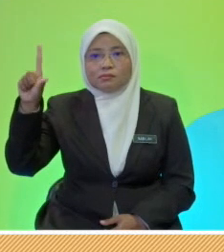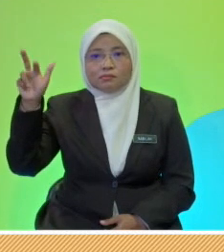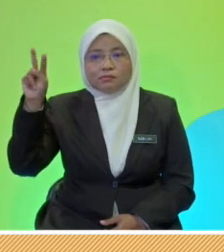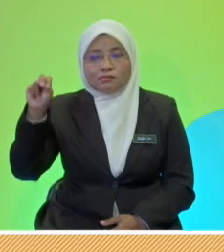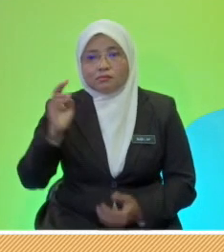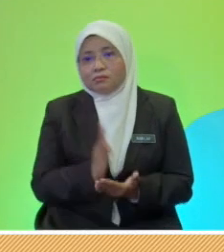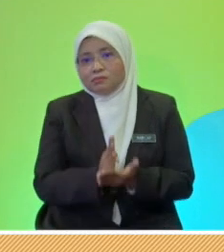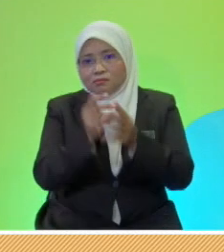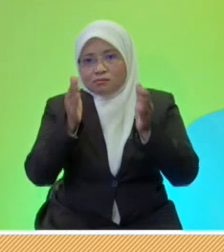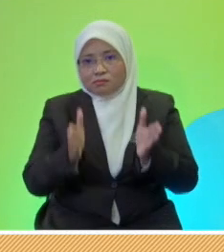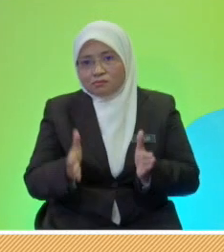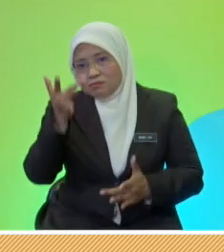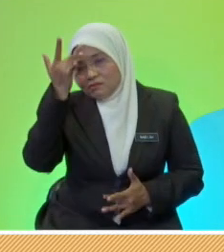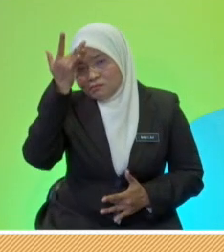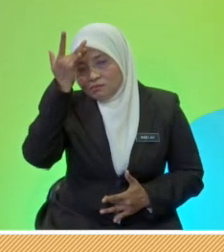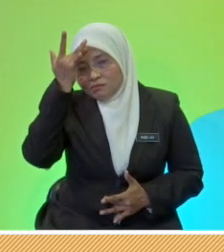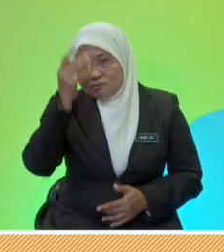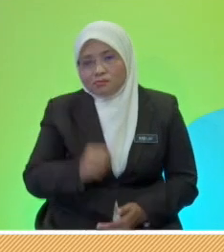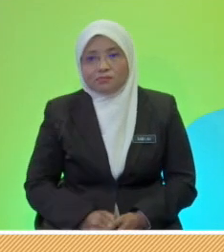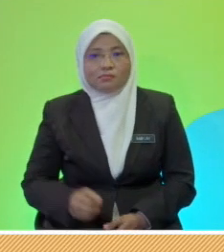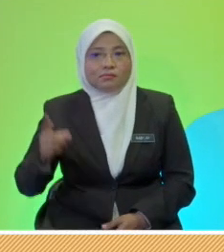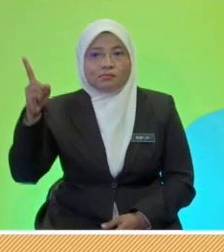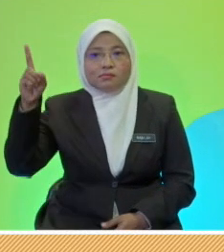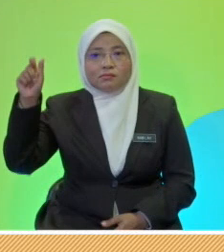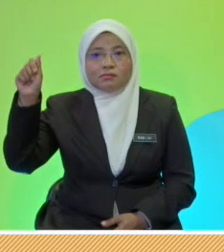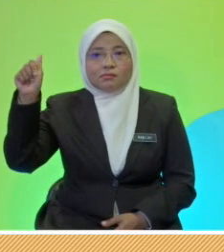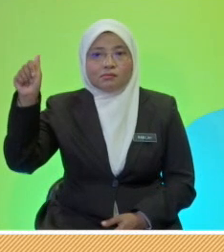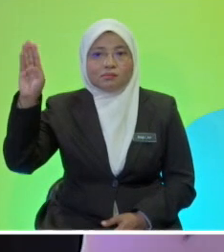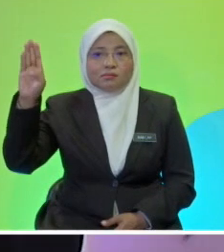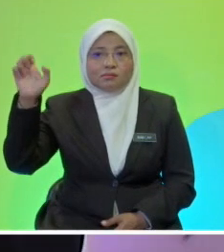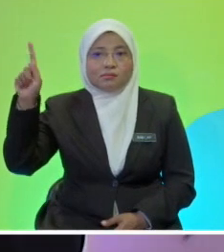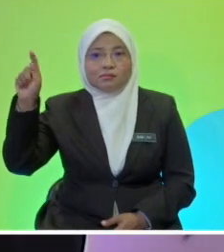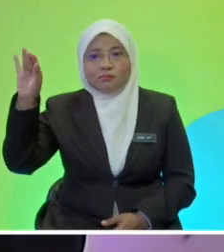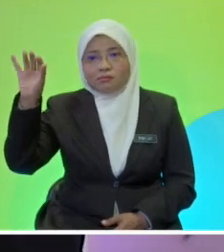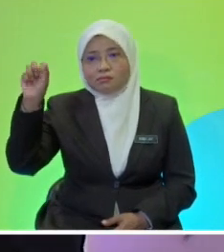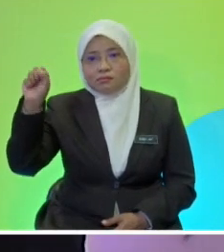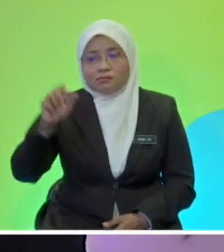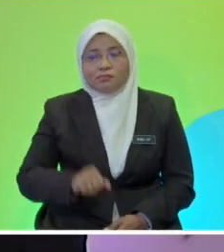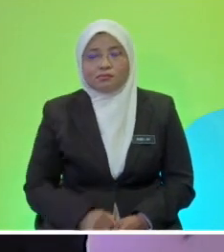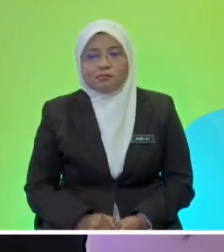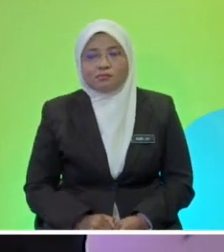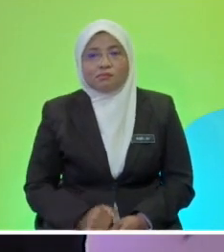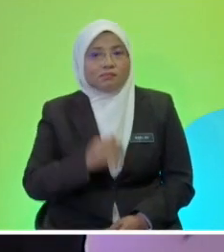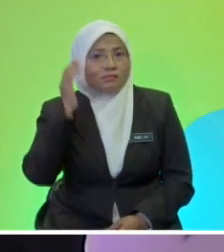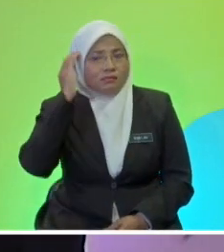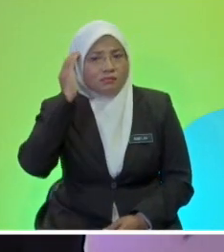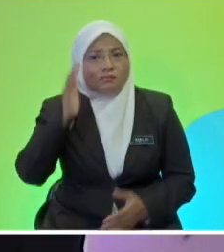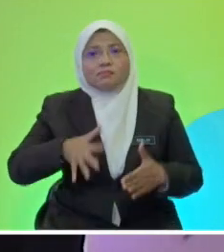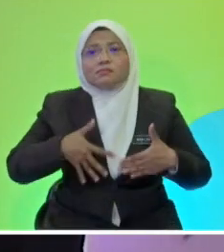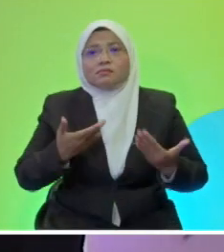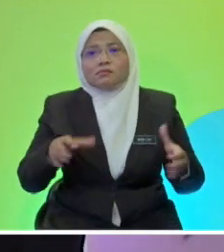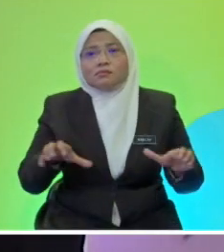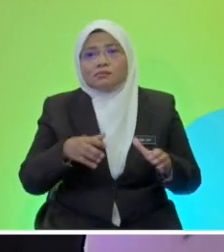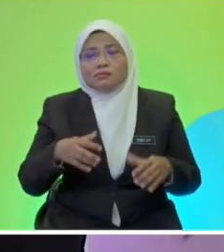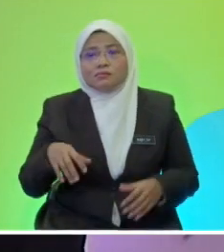penyakit diabetes melitus ataupun penyakit kencing kencing manis bagaimana agaknya kita buat